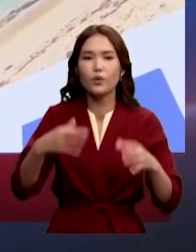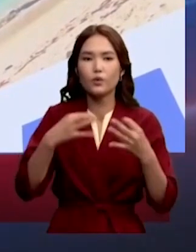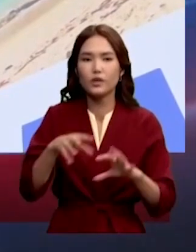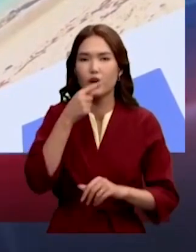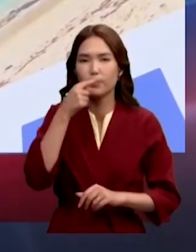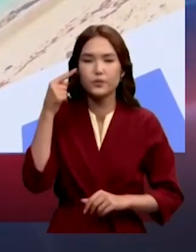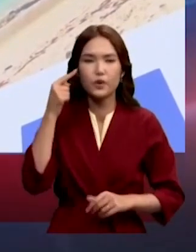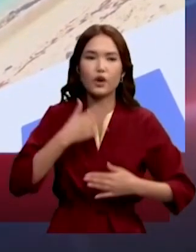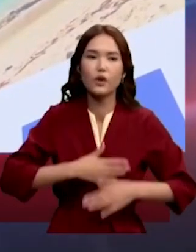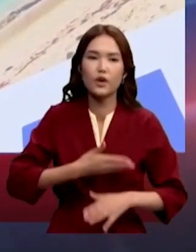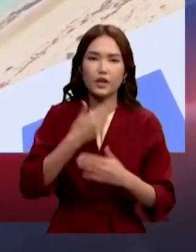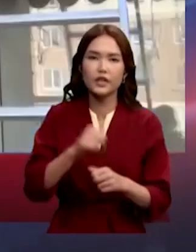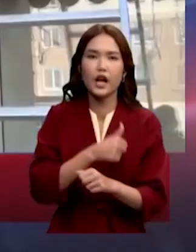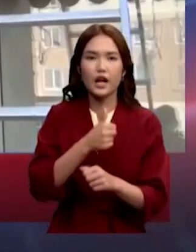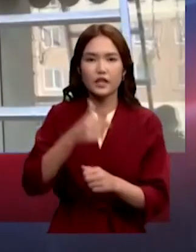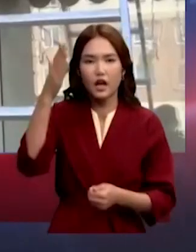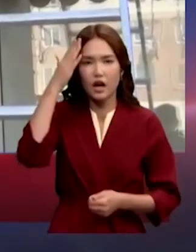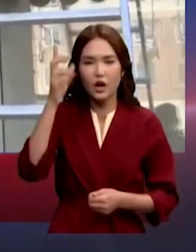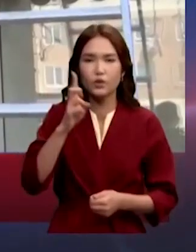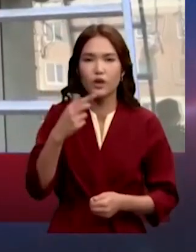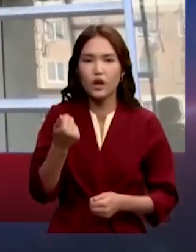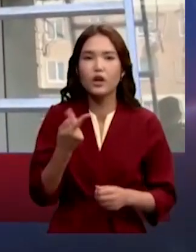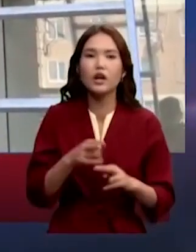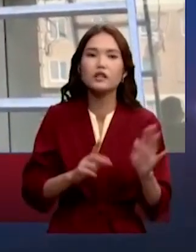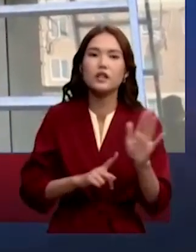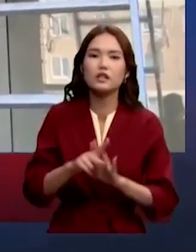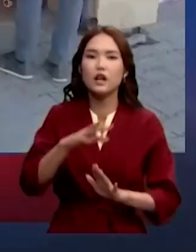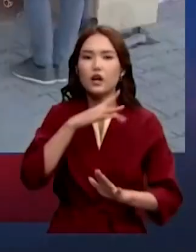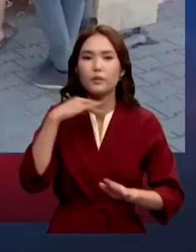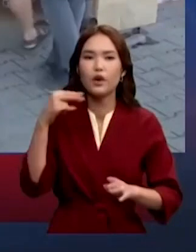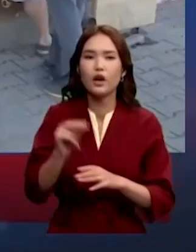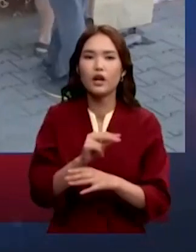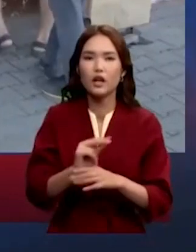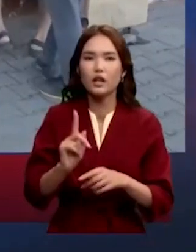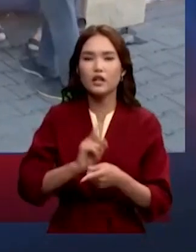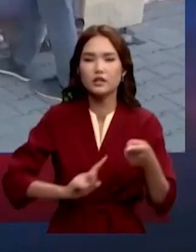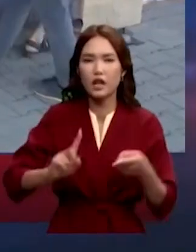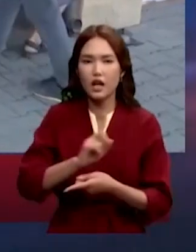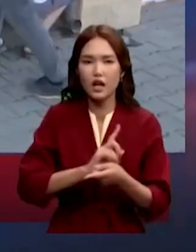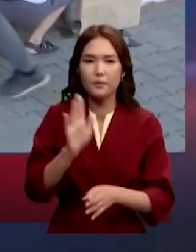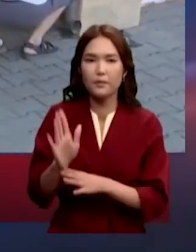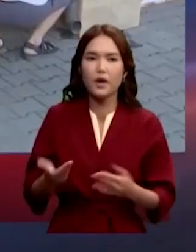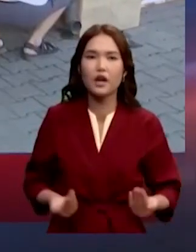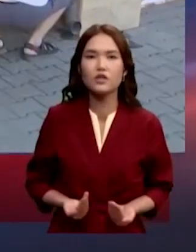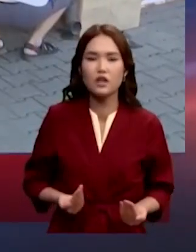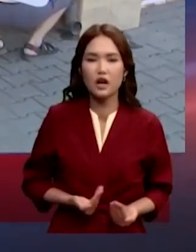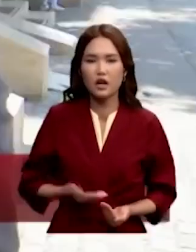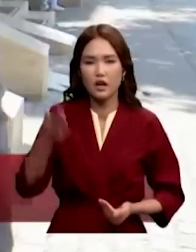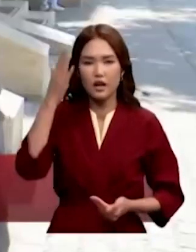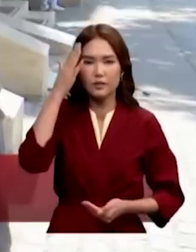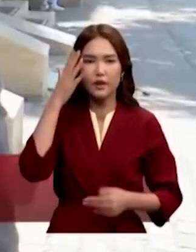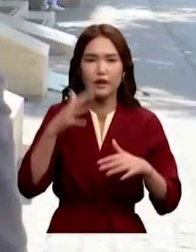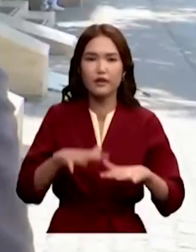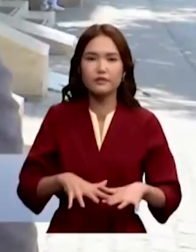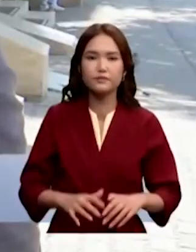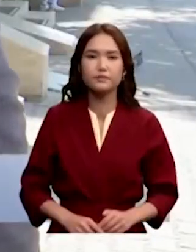не устроила главу государства. Связано ли начало массового демонтажа с критикой президента, ответили в Акимате. Потому